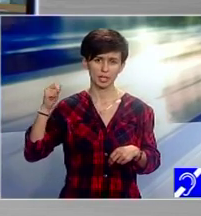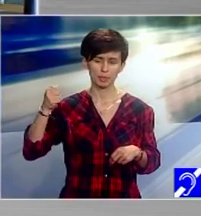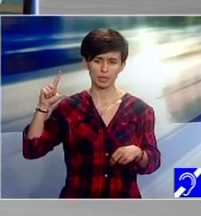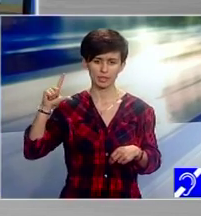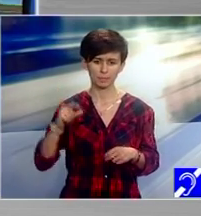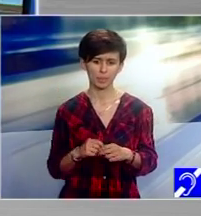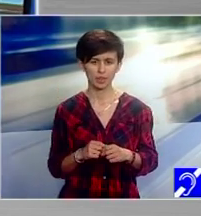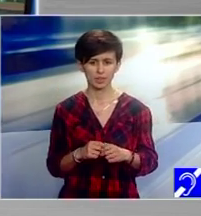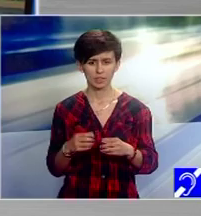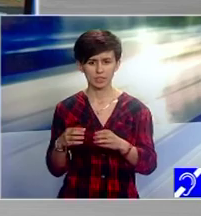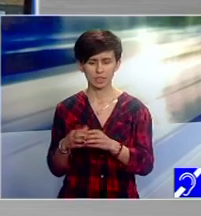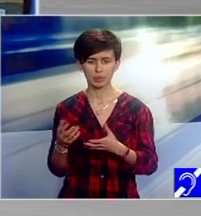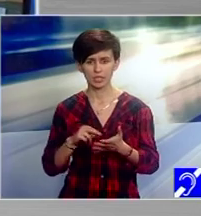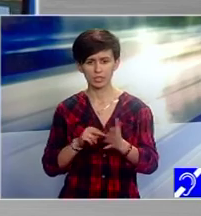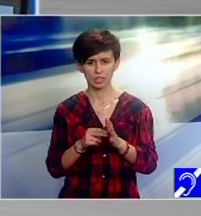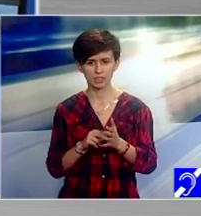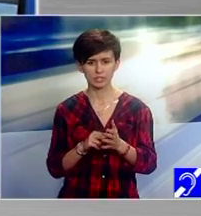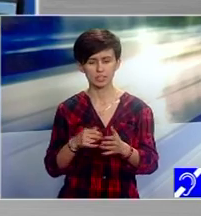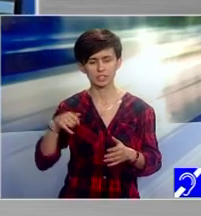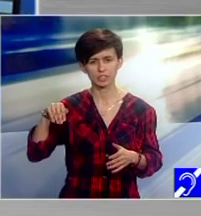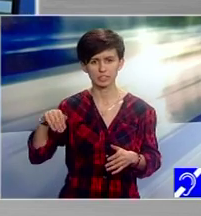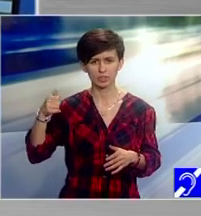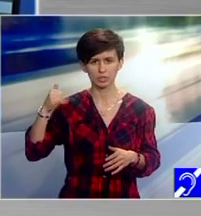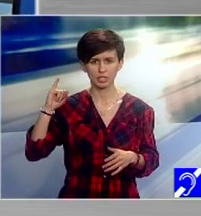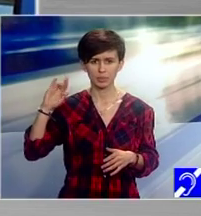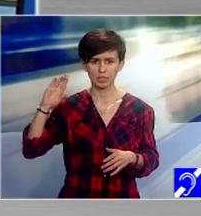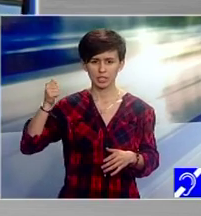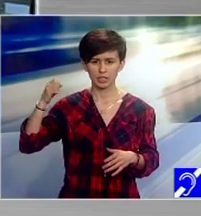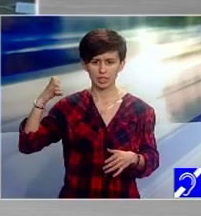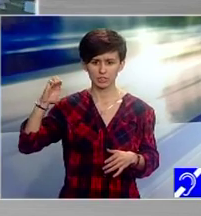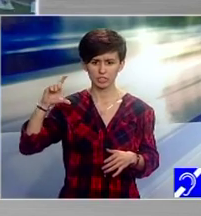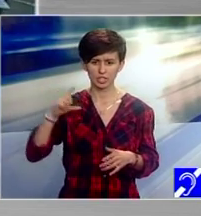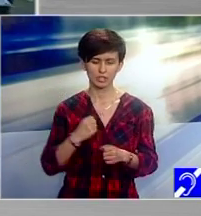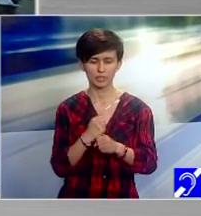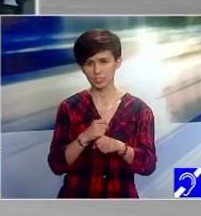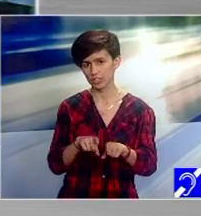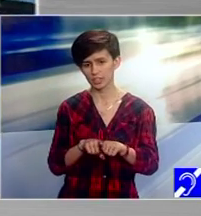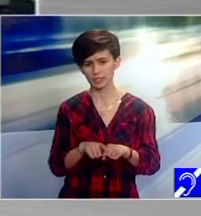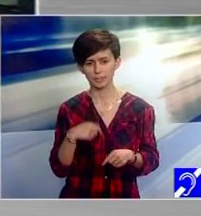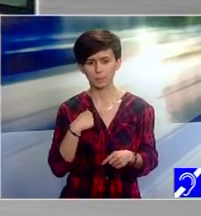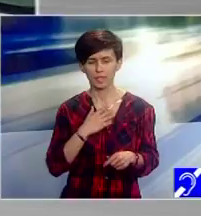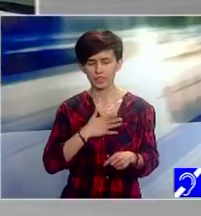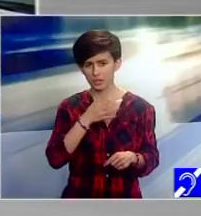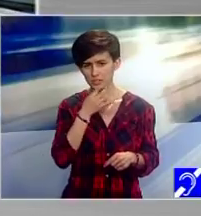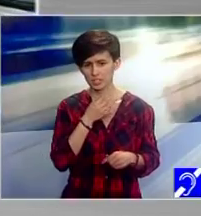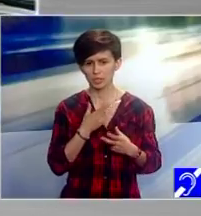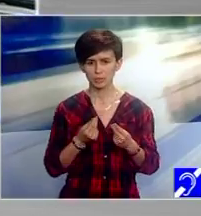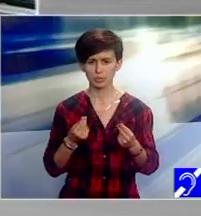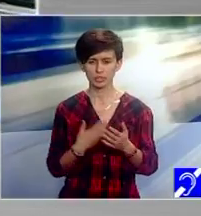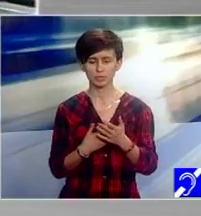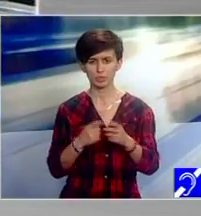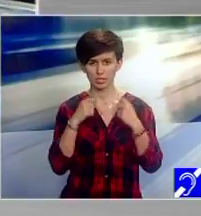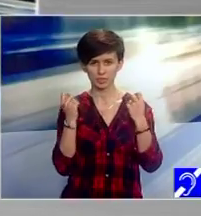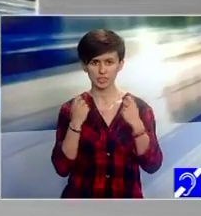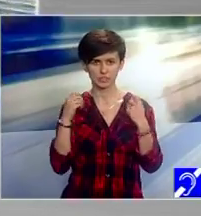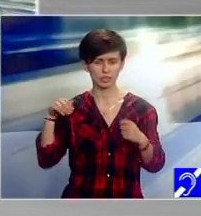socială este și echipa care organizează Festivalul Miraje. Mă întorc acum la invitata mea, Diana Găucă. Vreau să ne dai detalii, pentru că Festivalul Miraje nu înseamnă